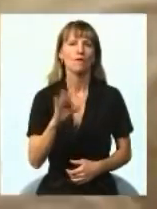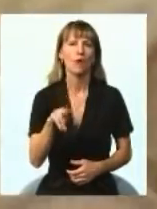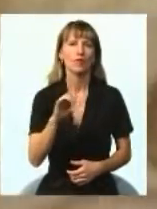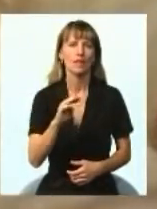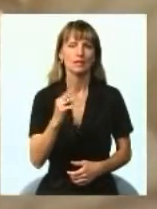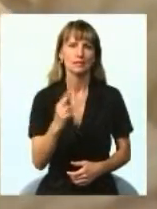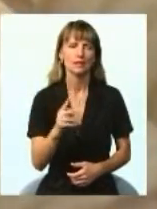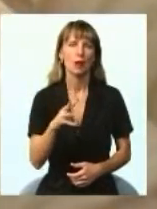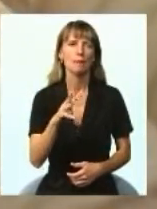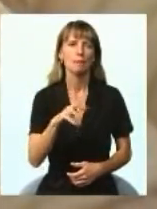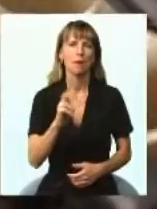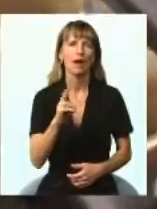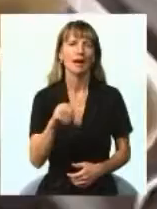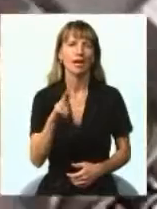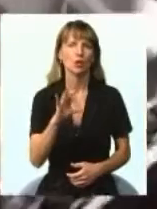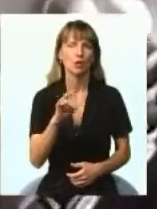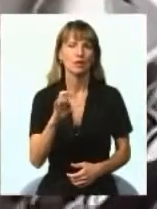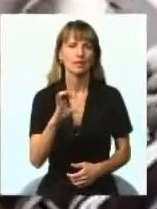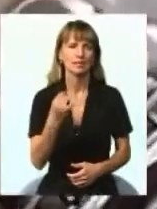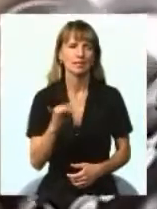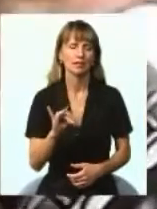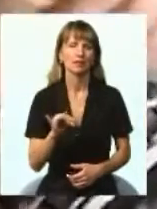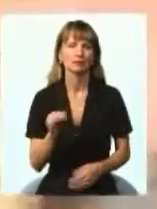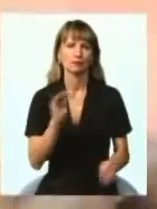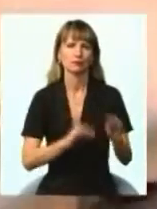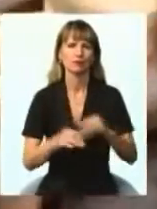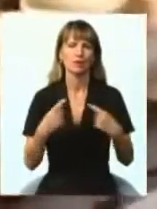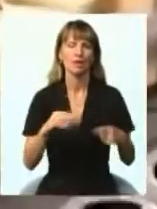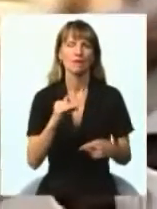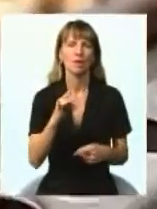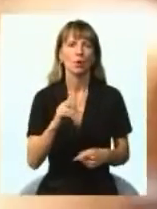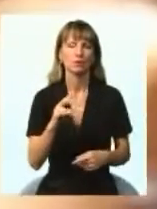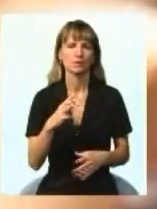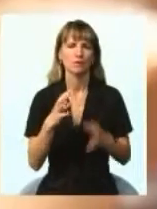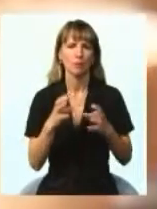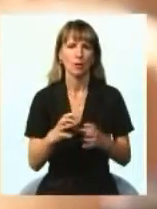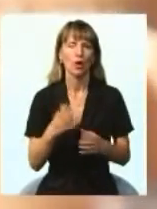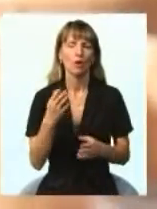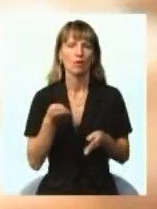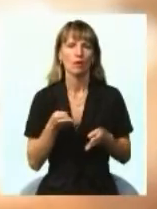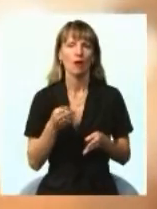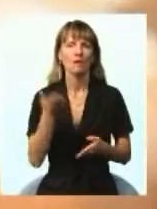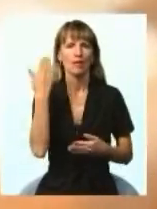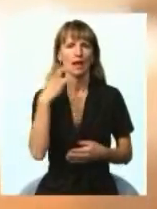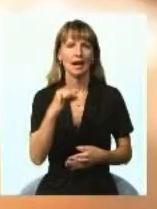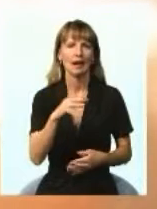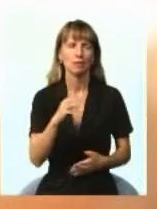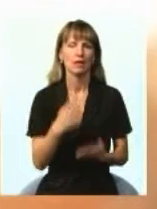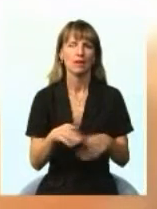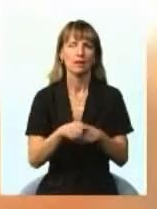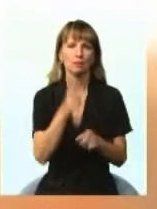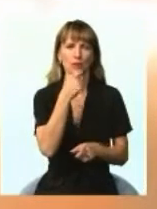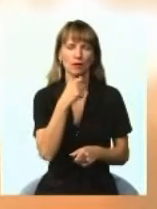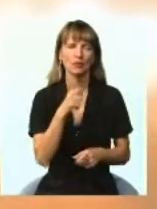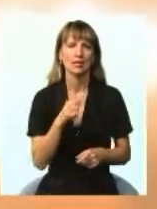солодку суміш готували так – змішували мед із різноманітними фруктами та заморожували. А от у давньому Римі їли таке морозиво.